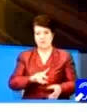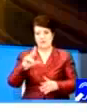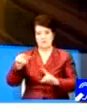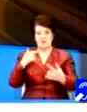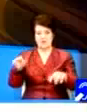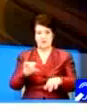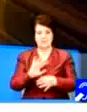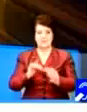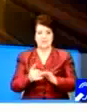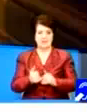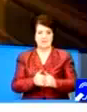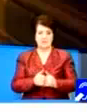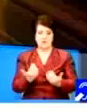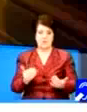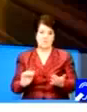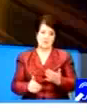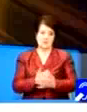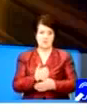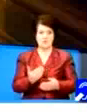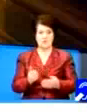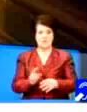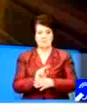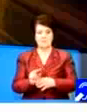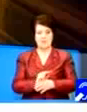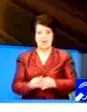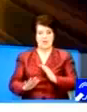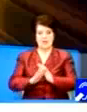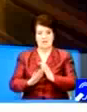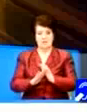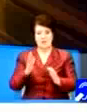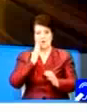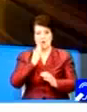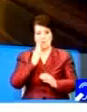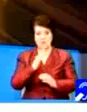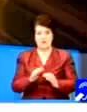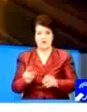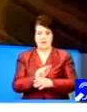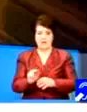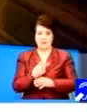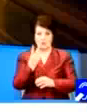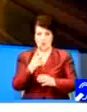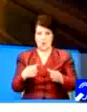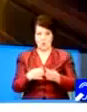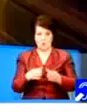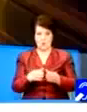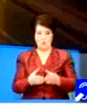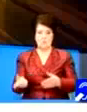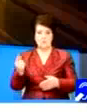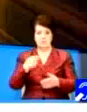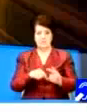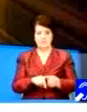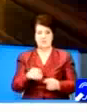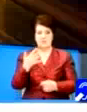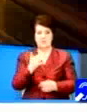satul Geamăn a prins din nou viață. Cu sprijinul Guvernului României, clădirea a fost renovată, iar două grupe și-au redeschis porțile pentru 50